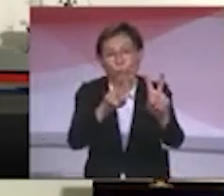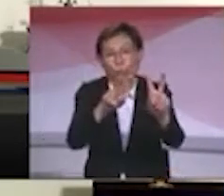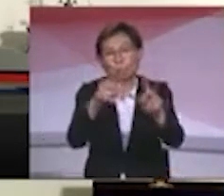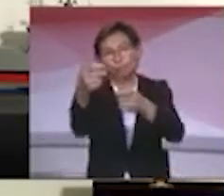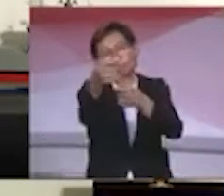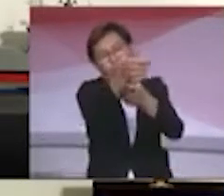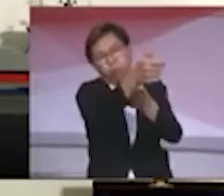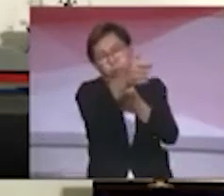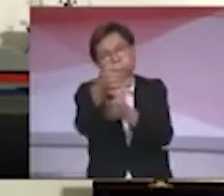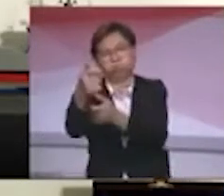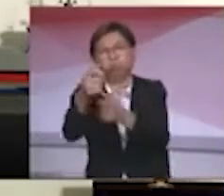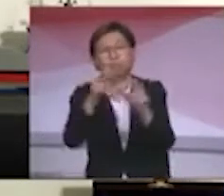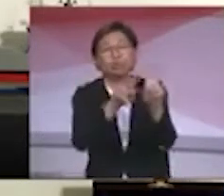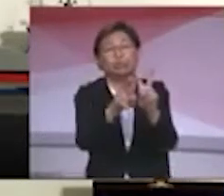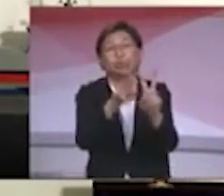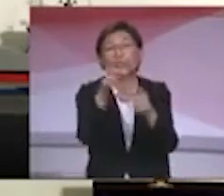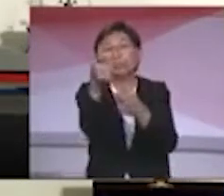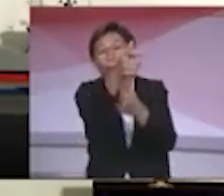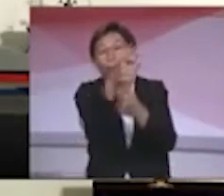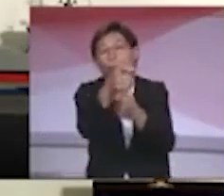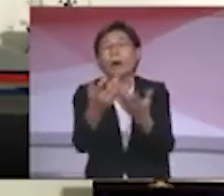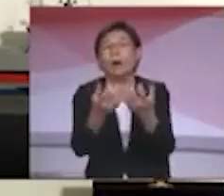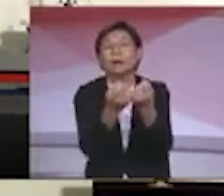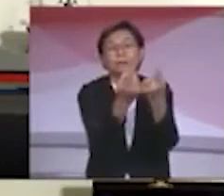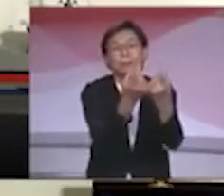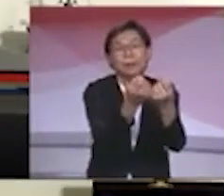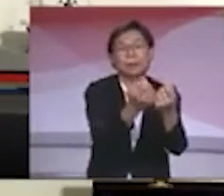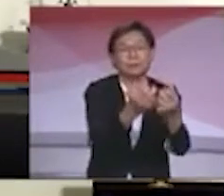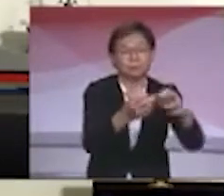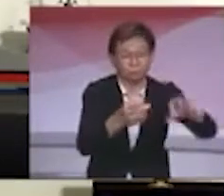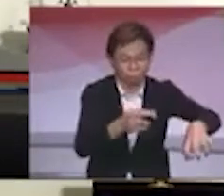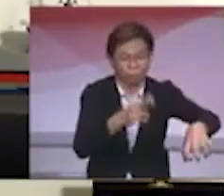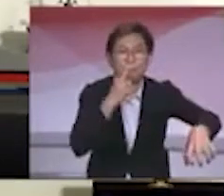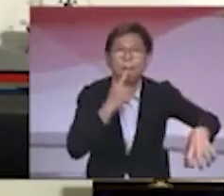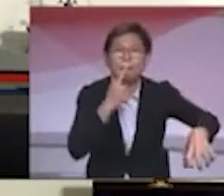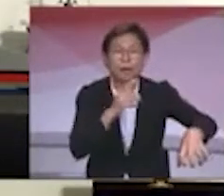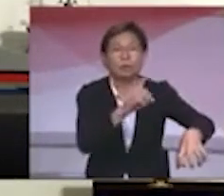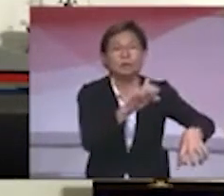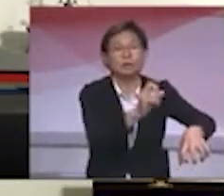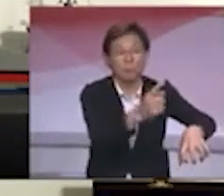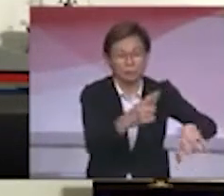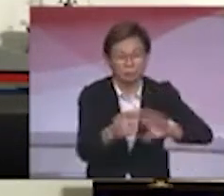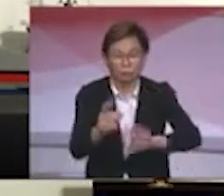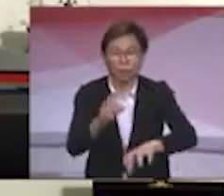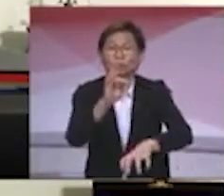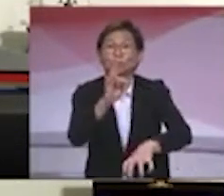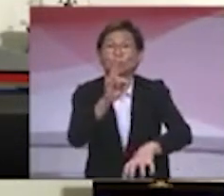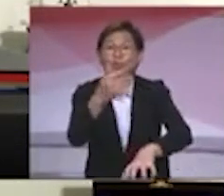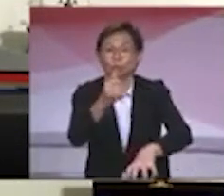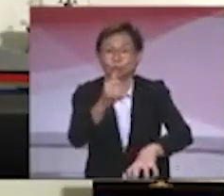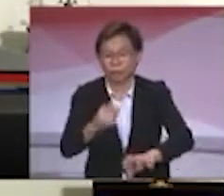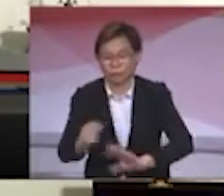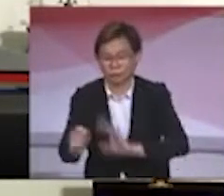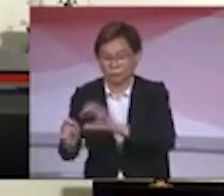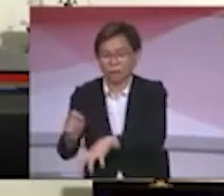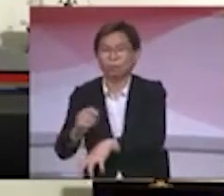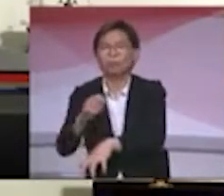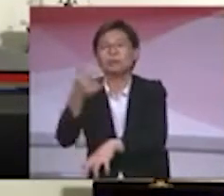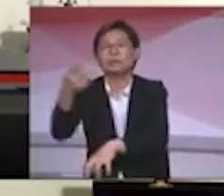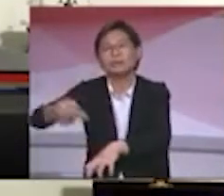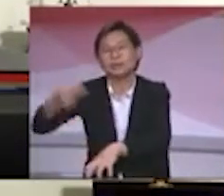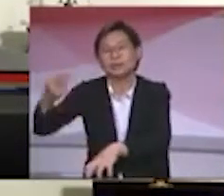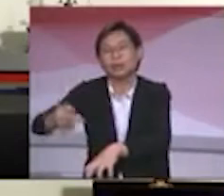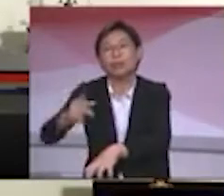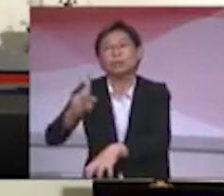operasi sanitasi meliputi 11 zon merah, 7 zon kuning dan 1 zon hijau di